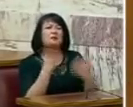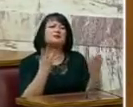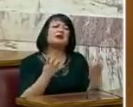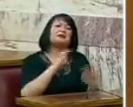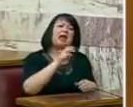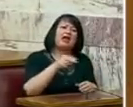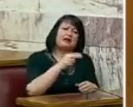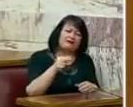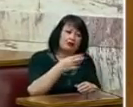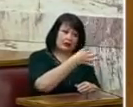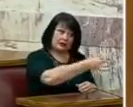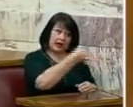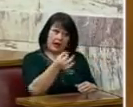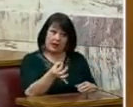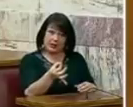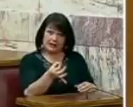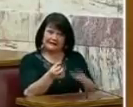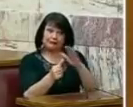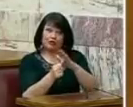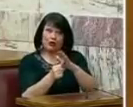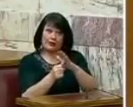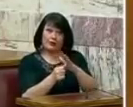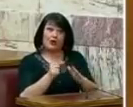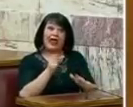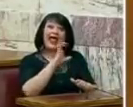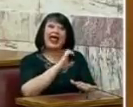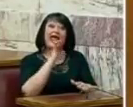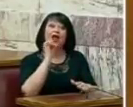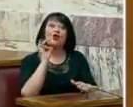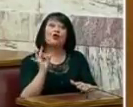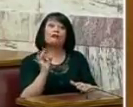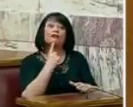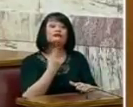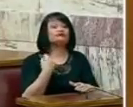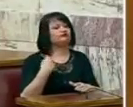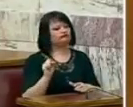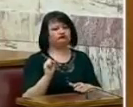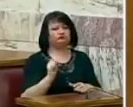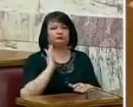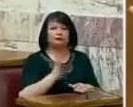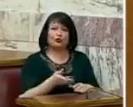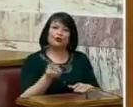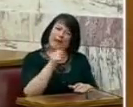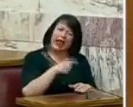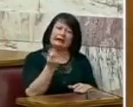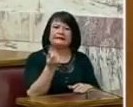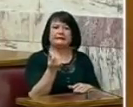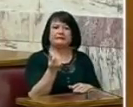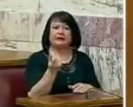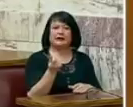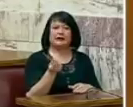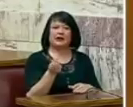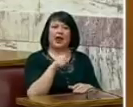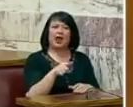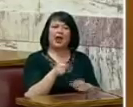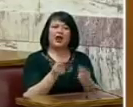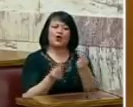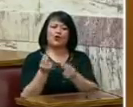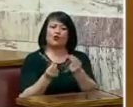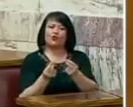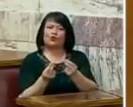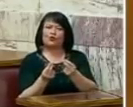να έλεγες, με βάση την απόφαση αυτή, όχι, διότι μπορούμε να πάμε με την άλλη τιμή, με τον άλλο τρόπο υπολογισμού